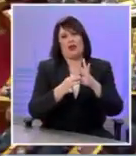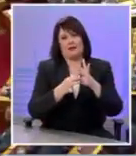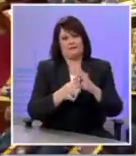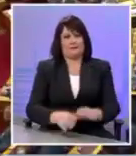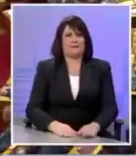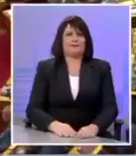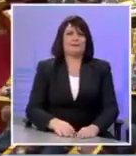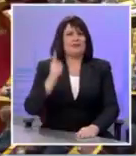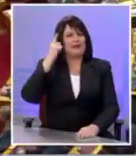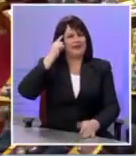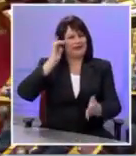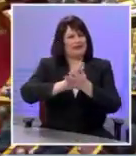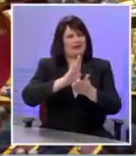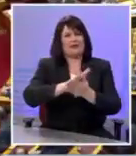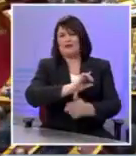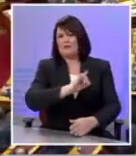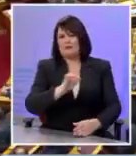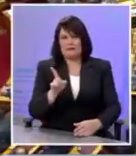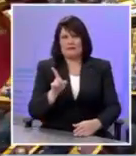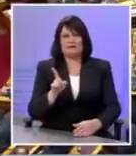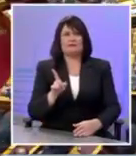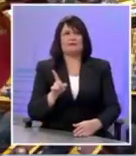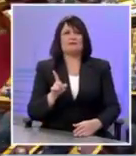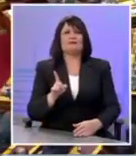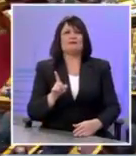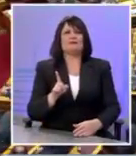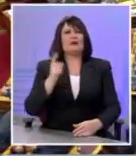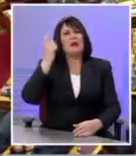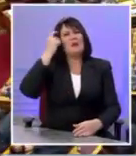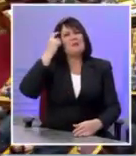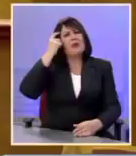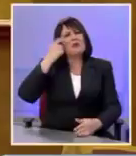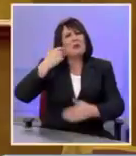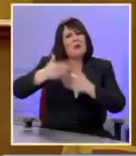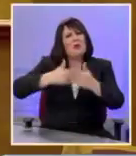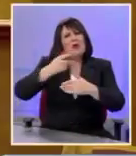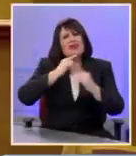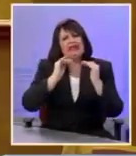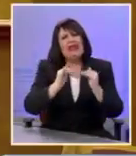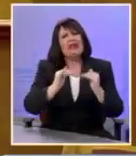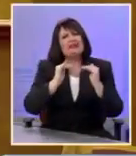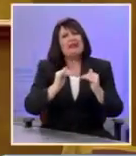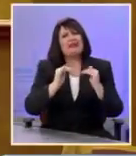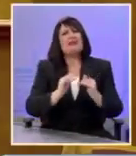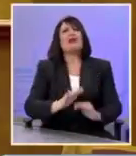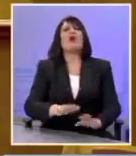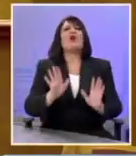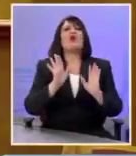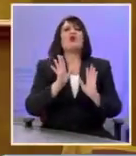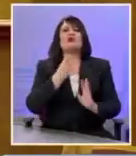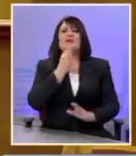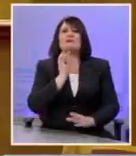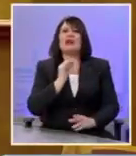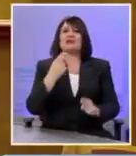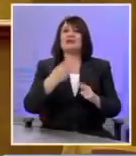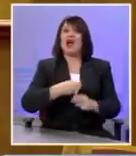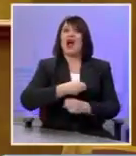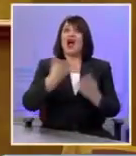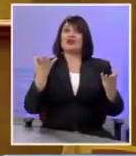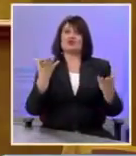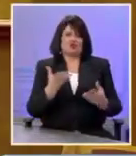σε ιδεολειψίες, όχι σε μονικές αντιλήψεις που βλέπουν σαν ρετσινιά την αριστεία.